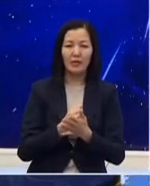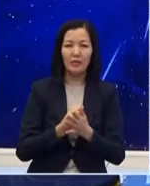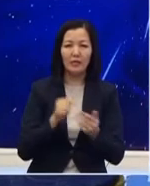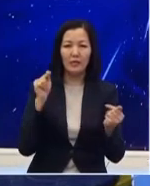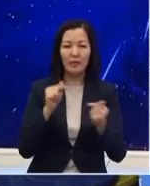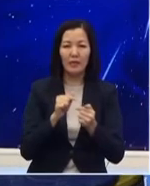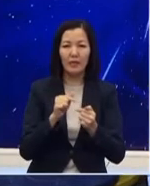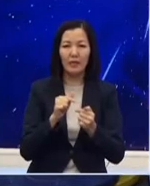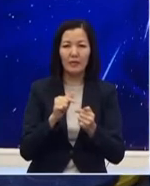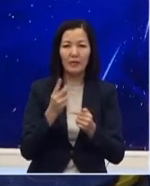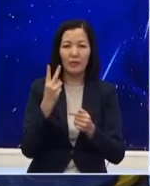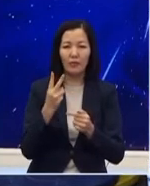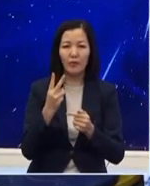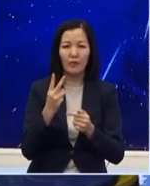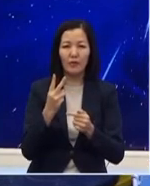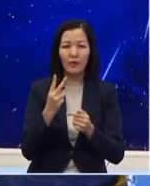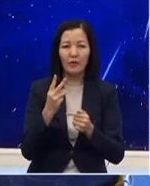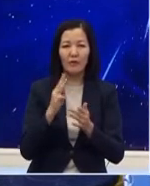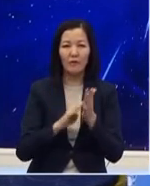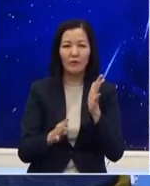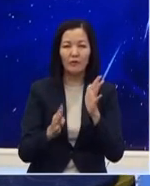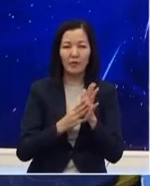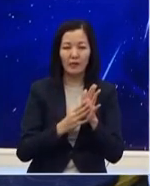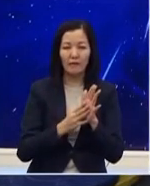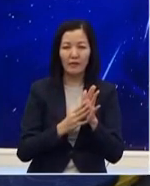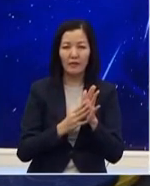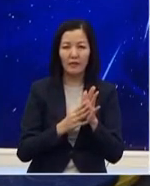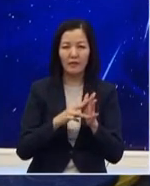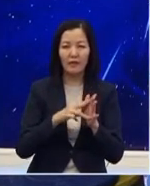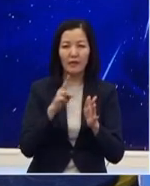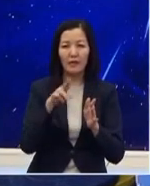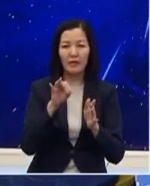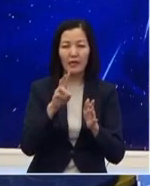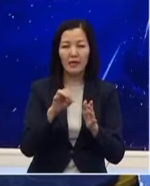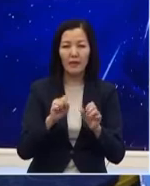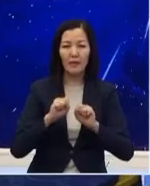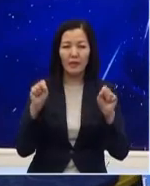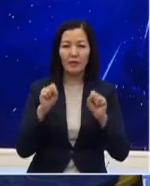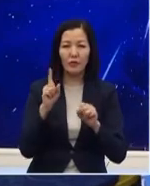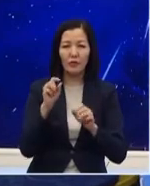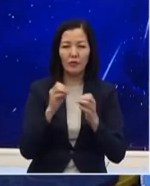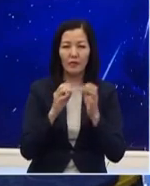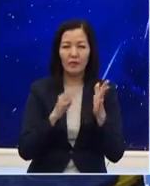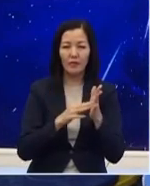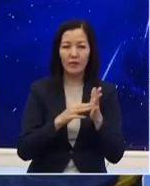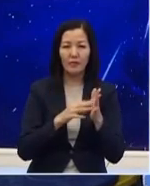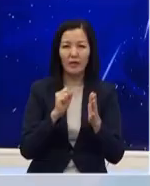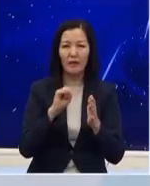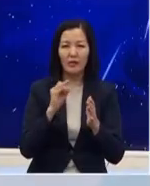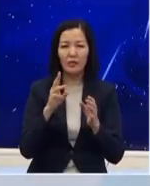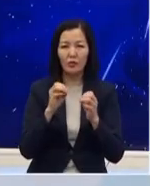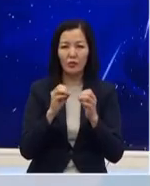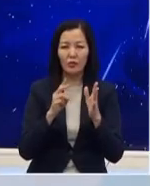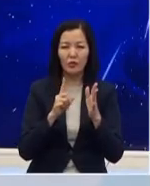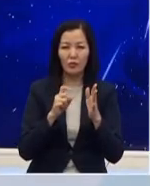мои подняли обе в рывке 89. Павлова Дарья подняла 118 и Омарова Иша